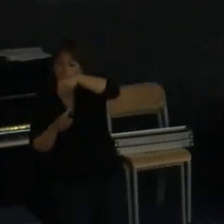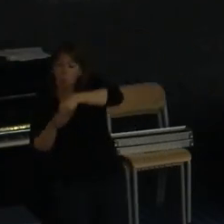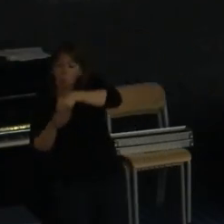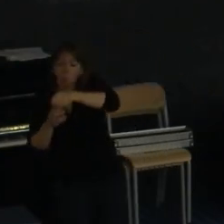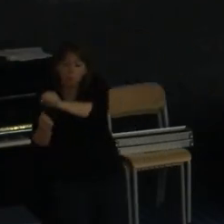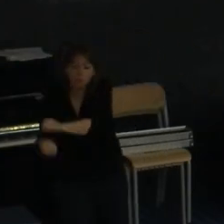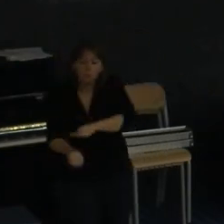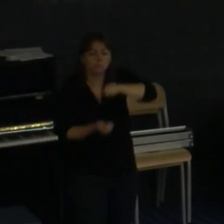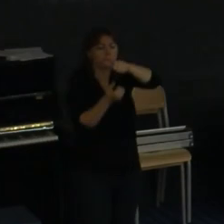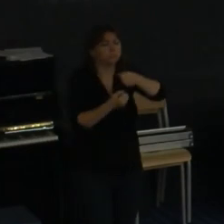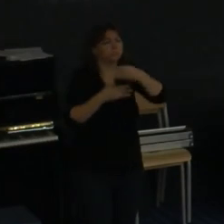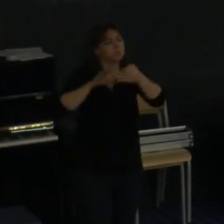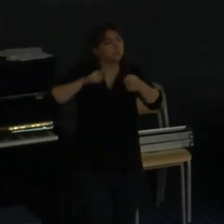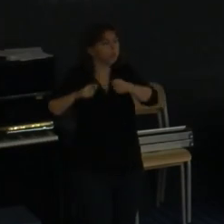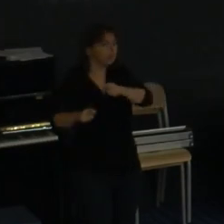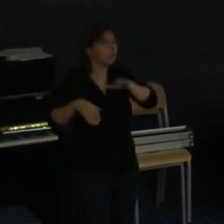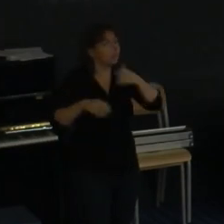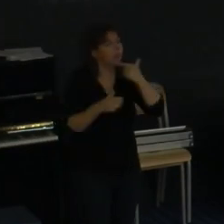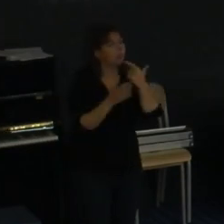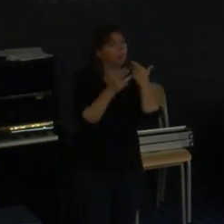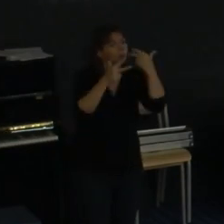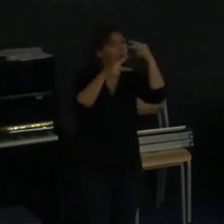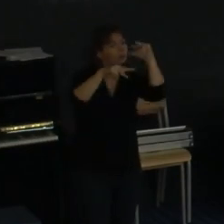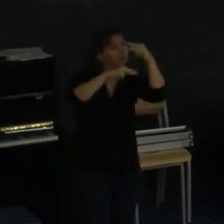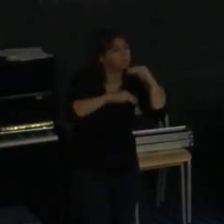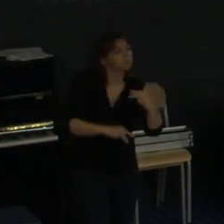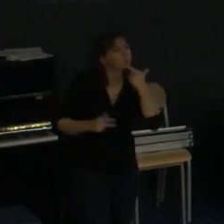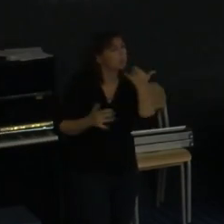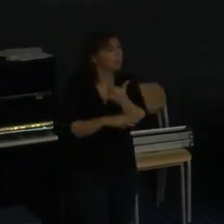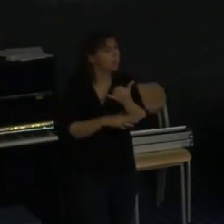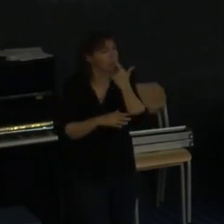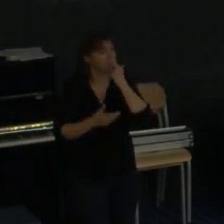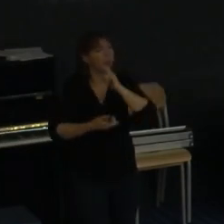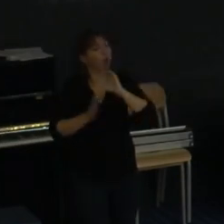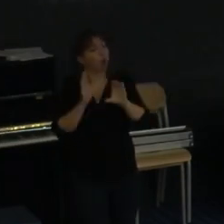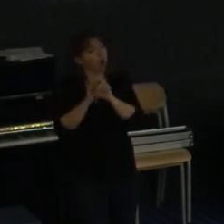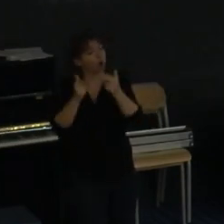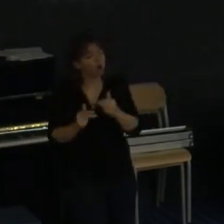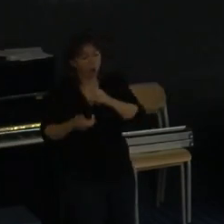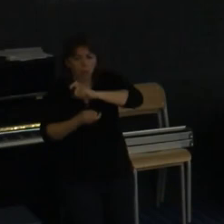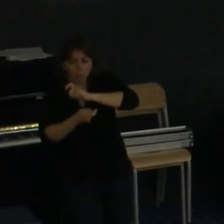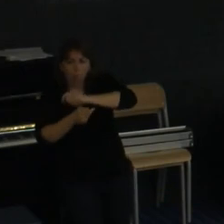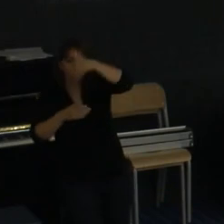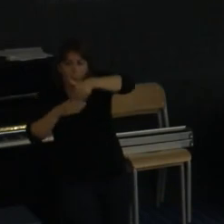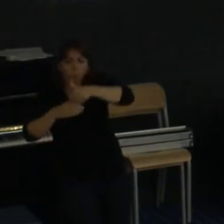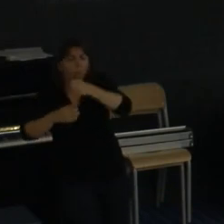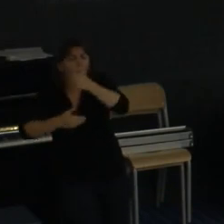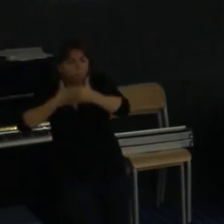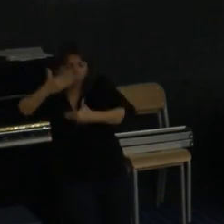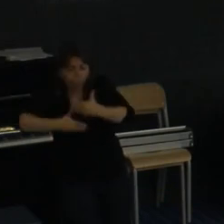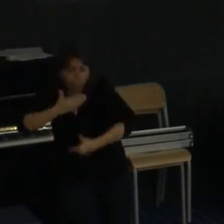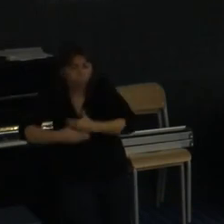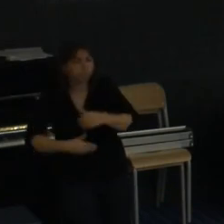code. Donc on peut voir par où on fonctionne, par où on passe dans le code Python, quelles sont les applications, les APIC,